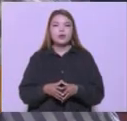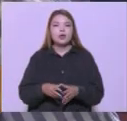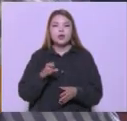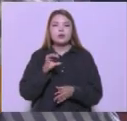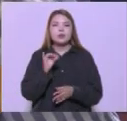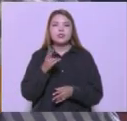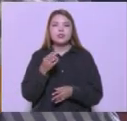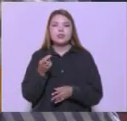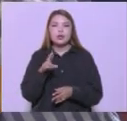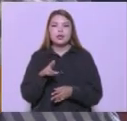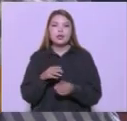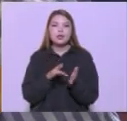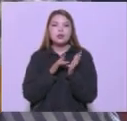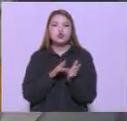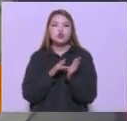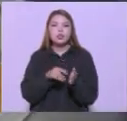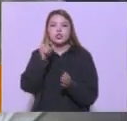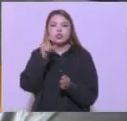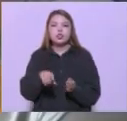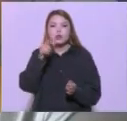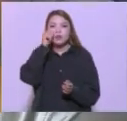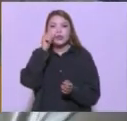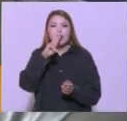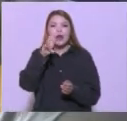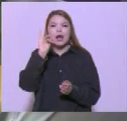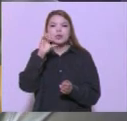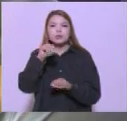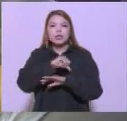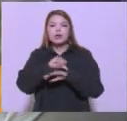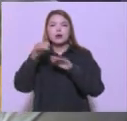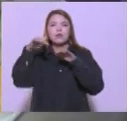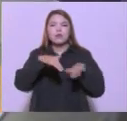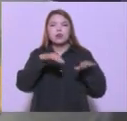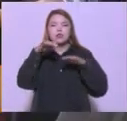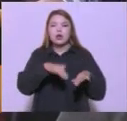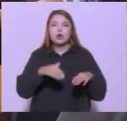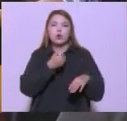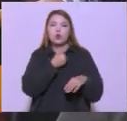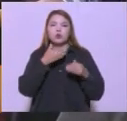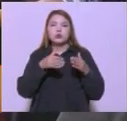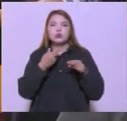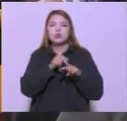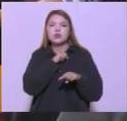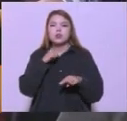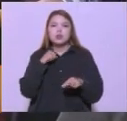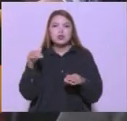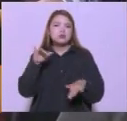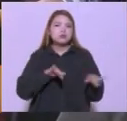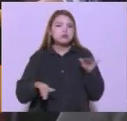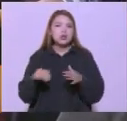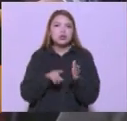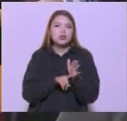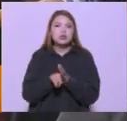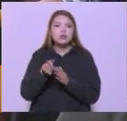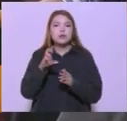Британский путешественник Карл Бушби намерен переплыть Каспийское море. Начало путешествия намечено на ближайшие дни. Старт